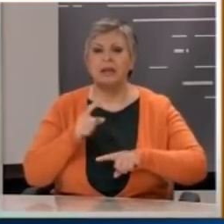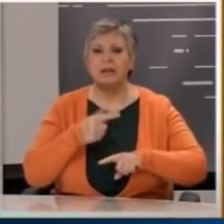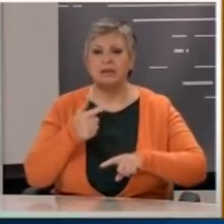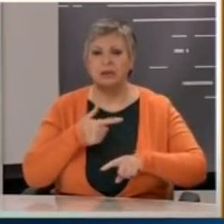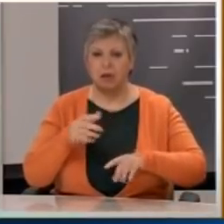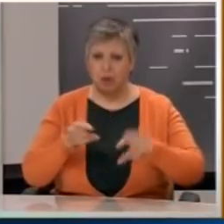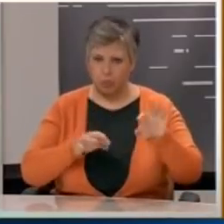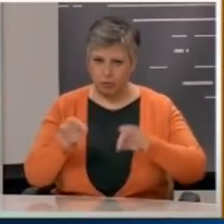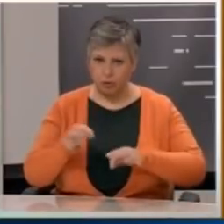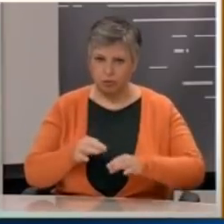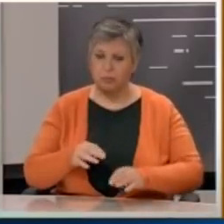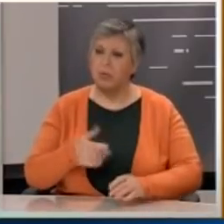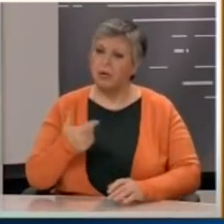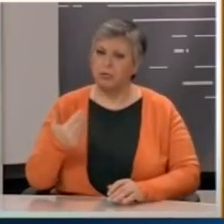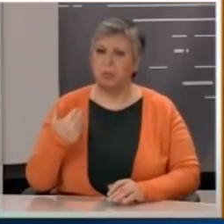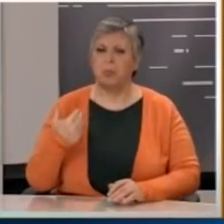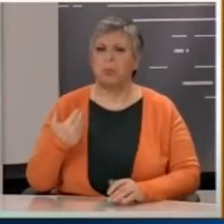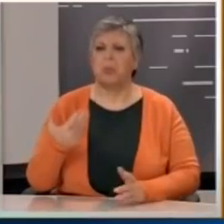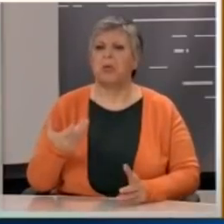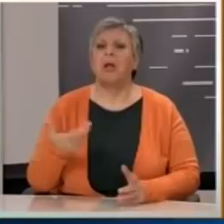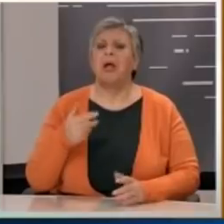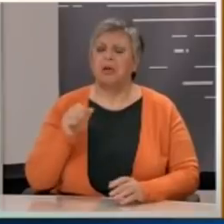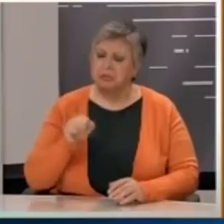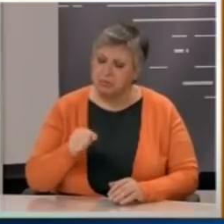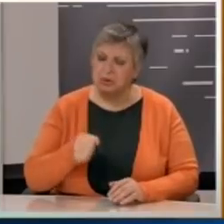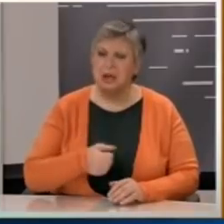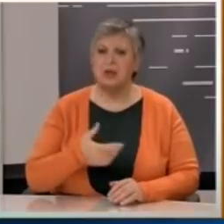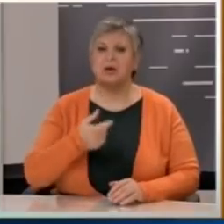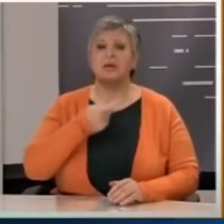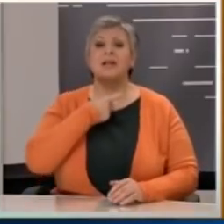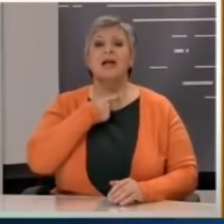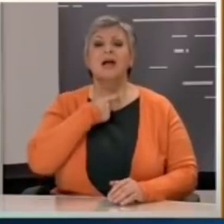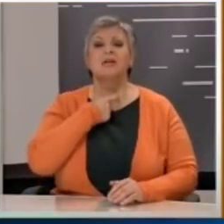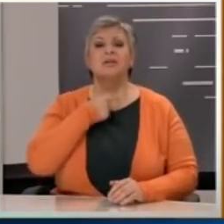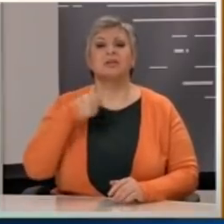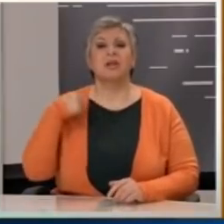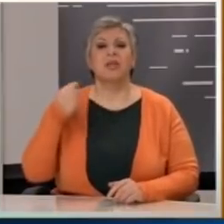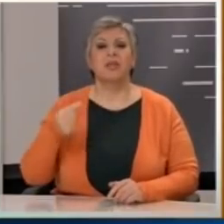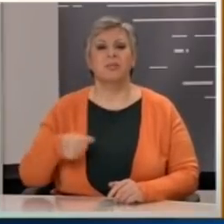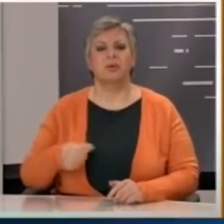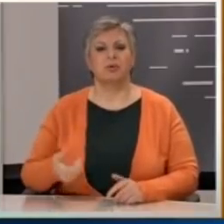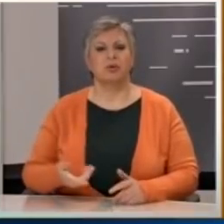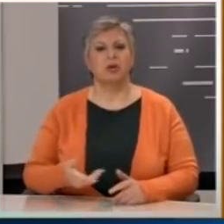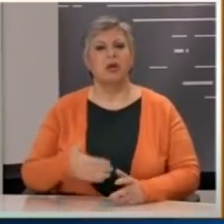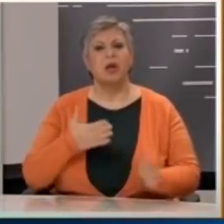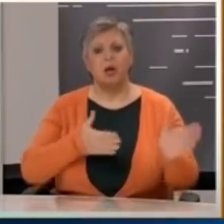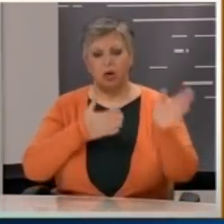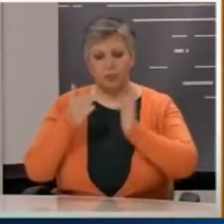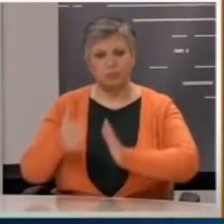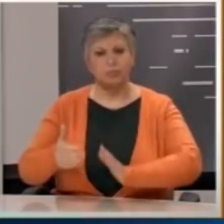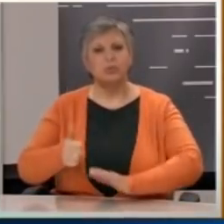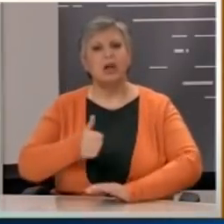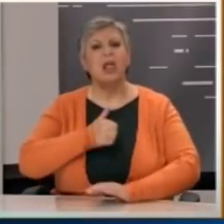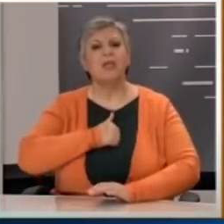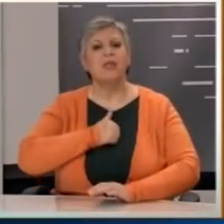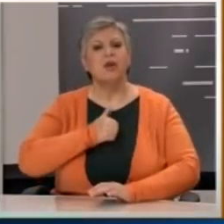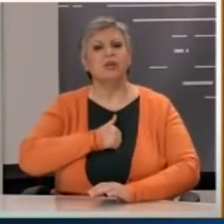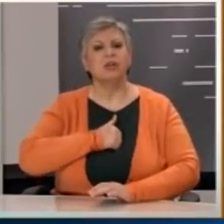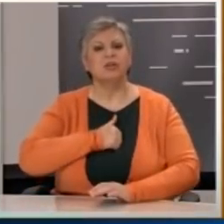απάνω. Λέει μα χρειάζεται το δημόσιο. Το δημόσιο, ο ιδιωτικός τομέας που έπαθε πανωλευθερία τι